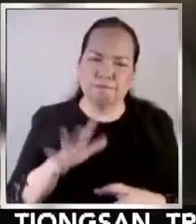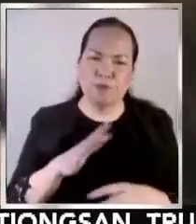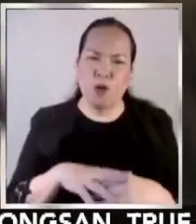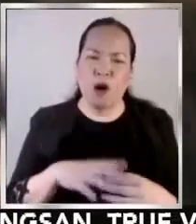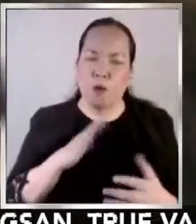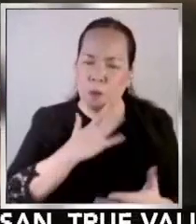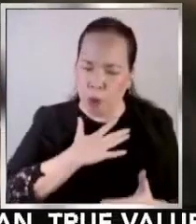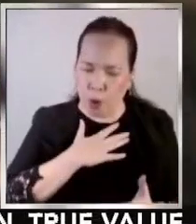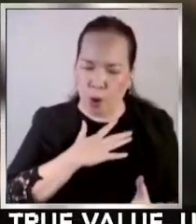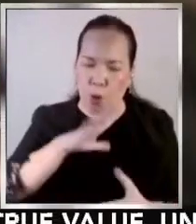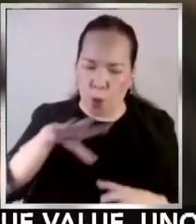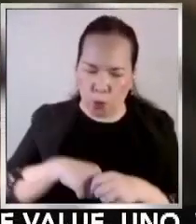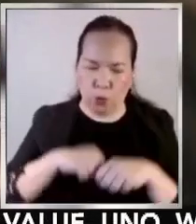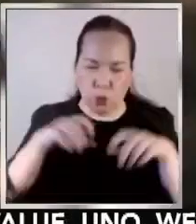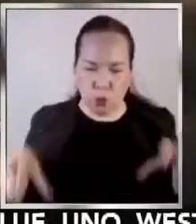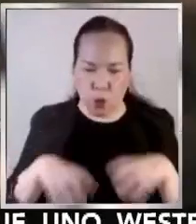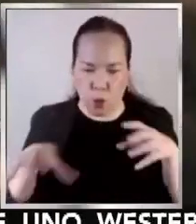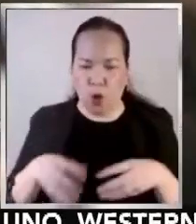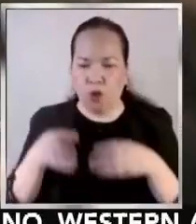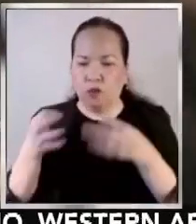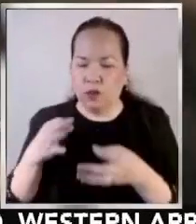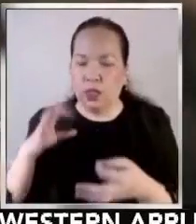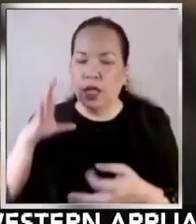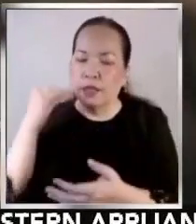Apo, wag susuko.